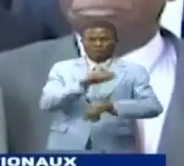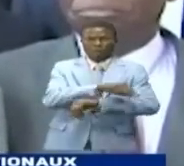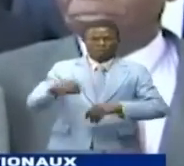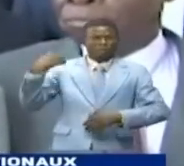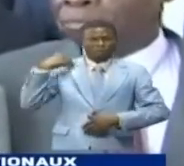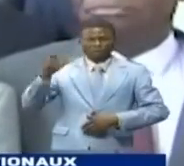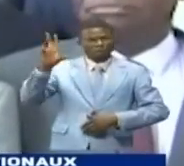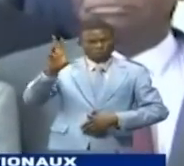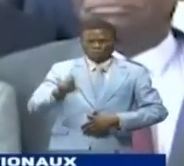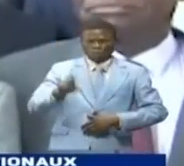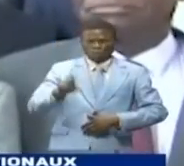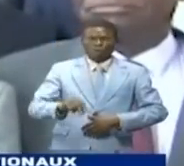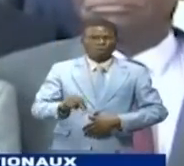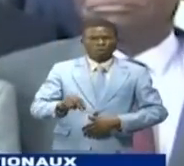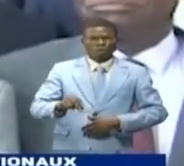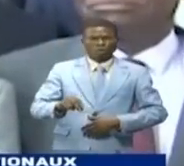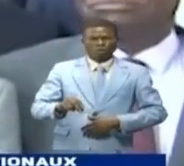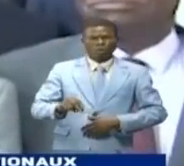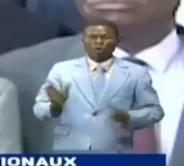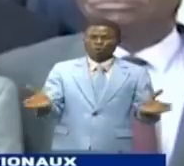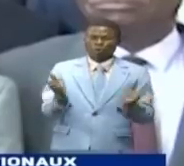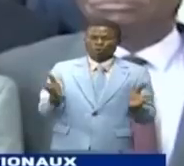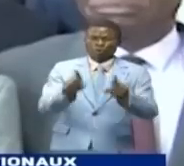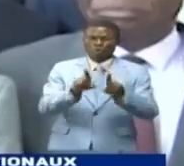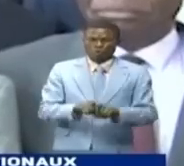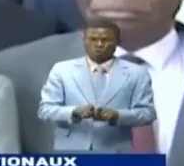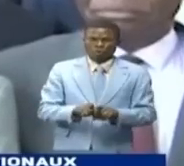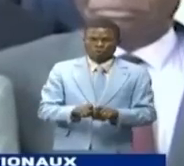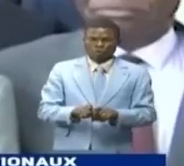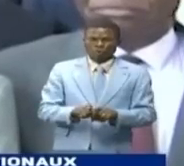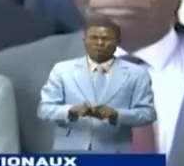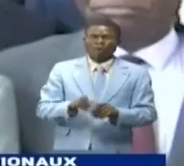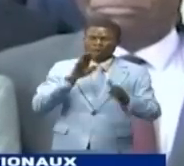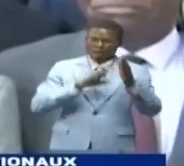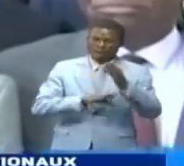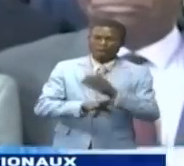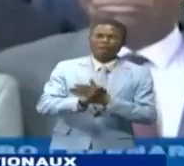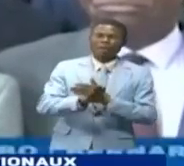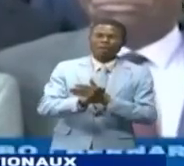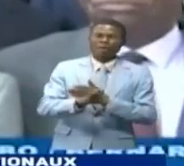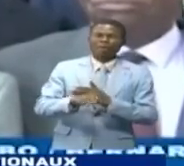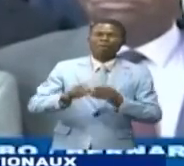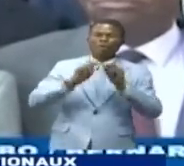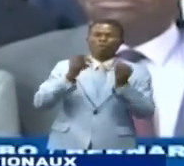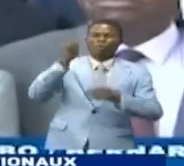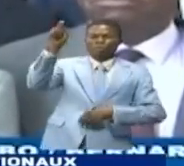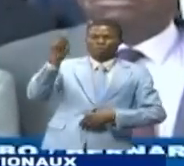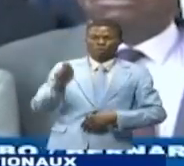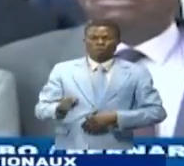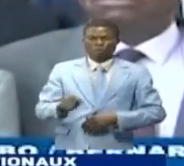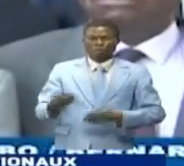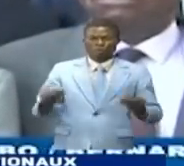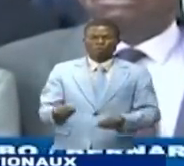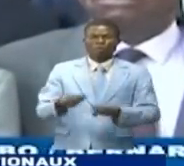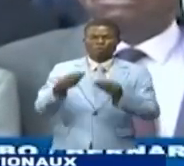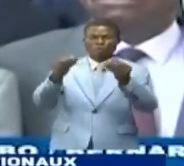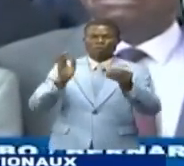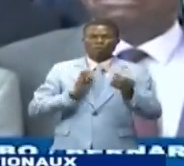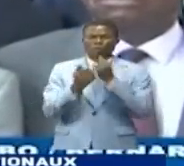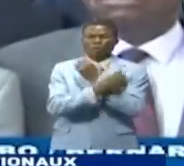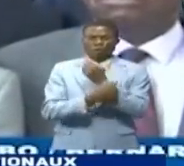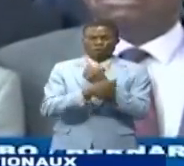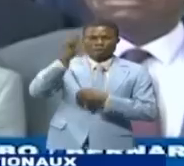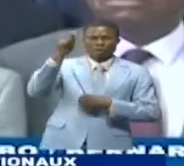de la République. Encourageons les jeunes à intégrer les rangs des FRDC afin de doter notre pays d'une